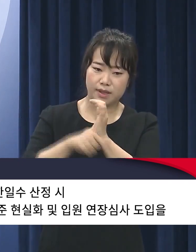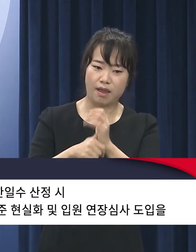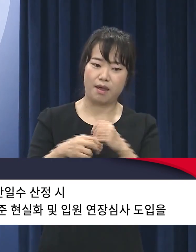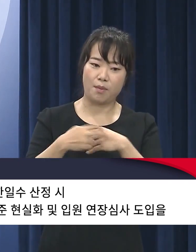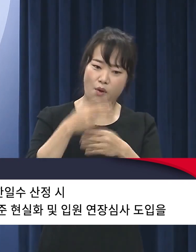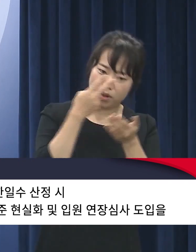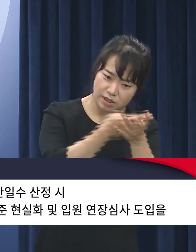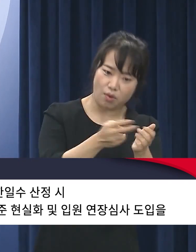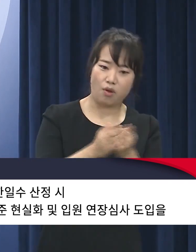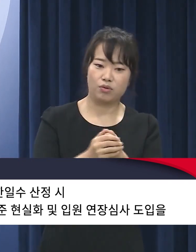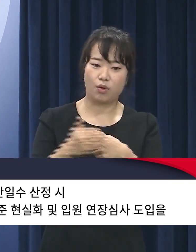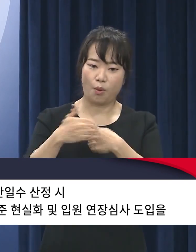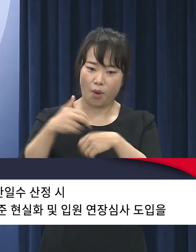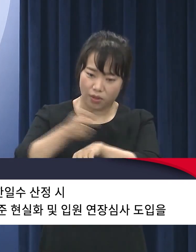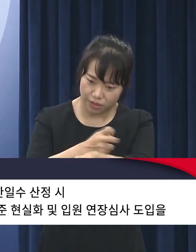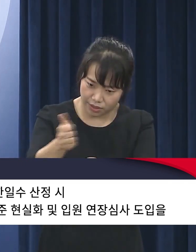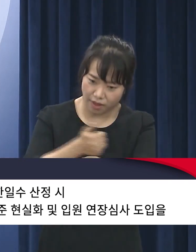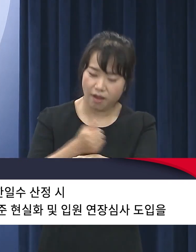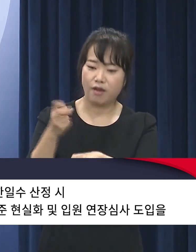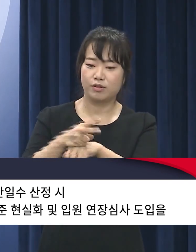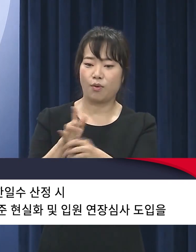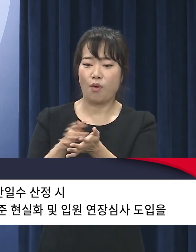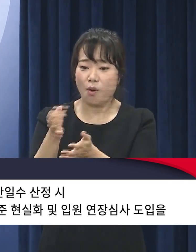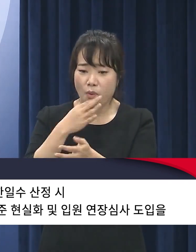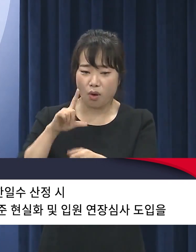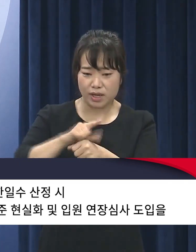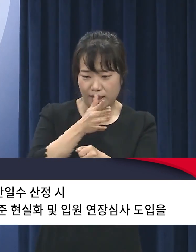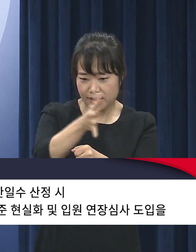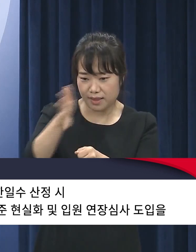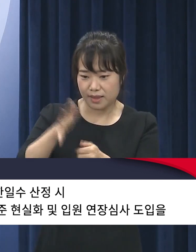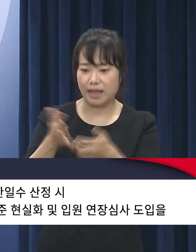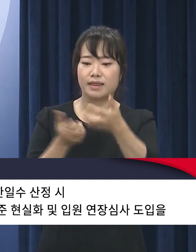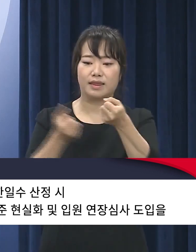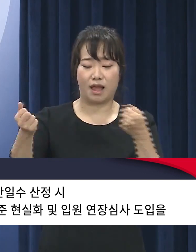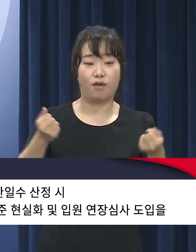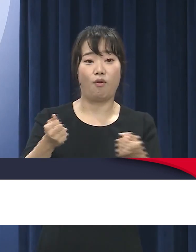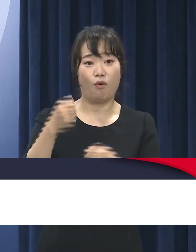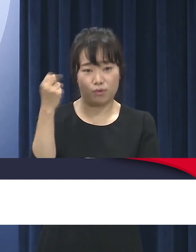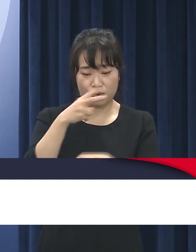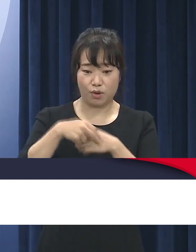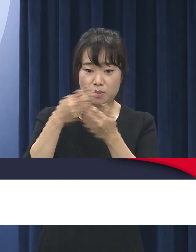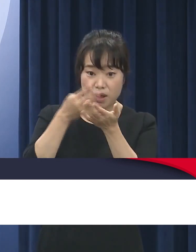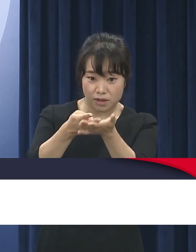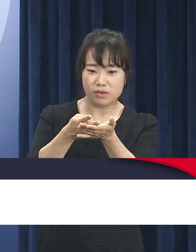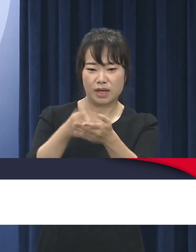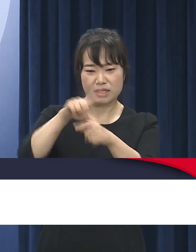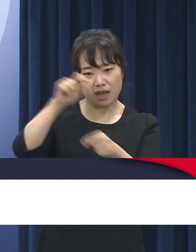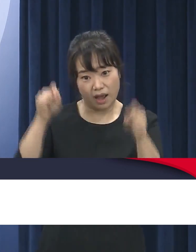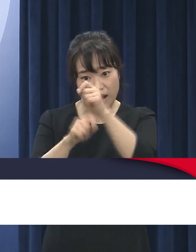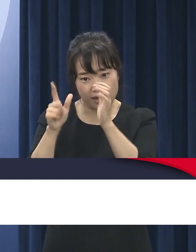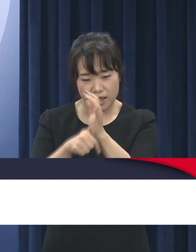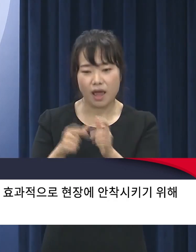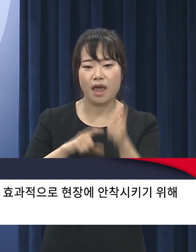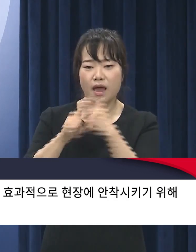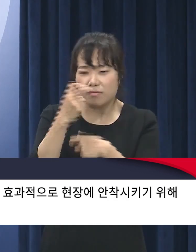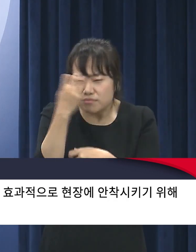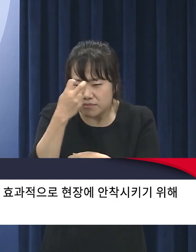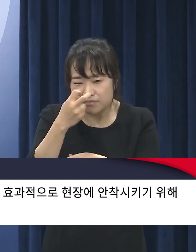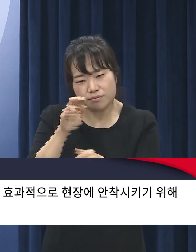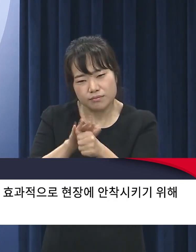투약 일수를 분리하고 외래 본인 부담 수준 현실화 및 입원 연장 심사 도입을